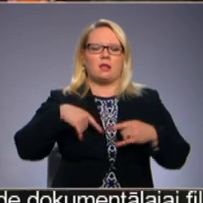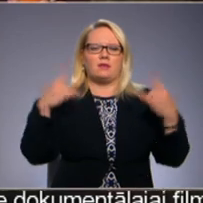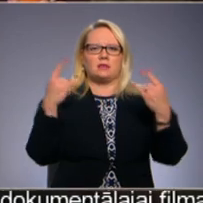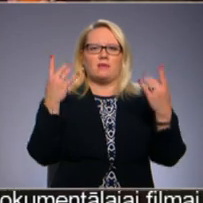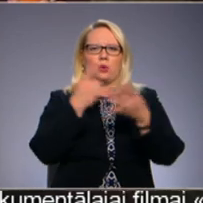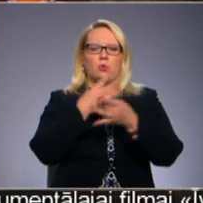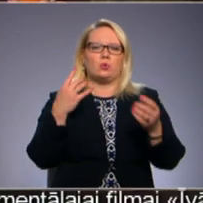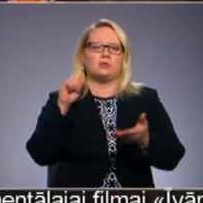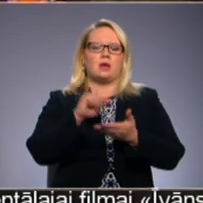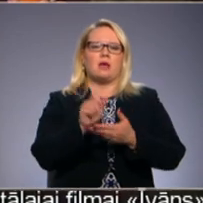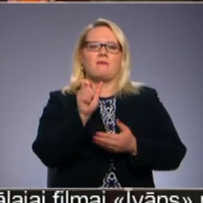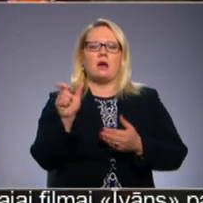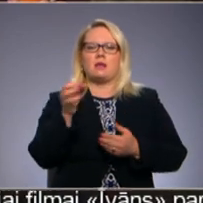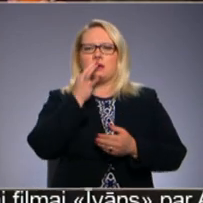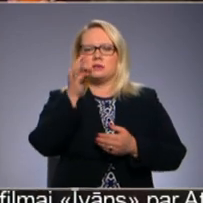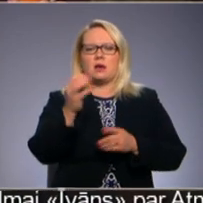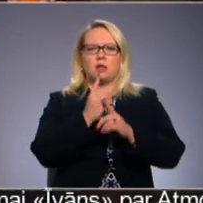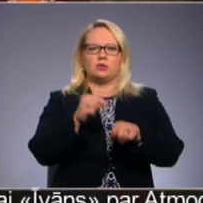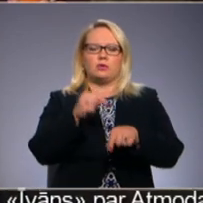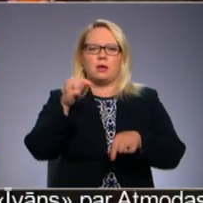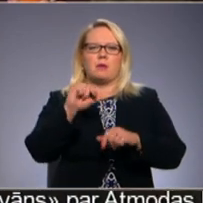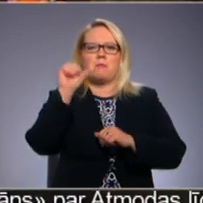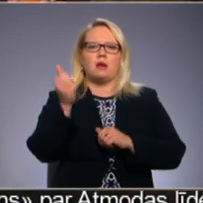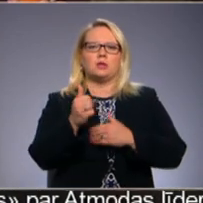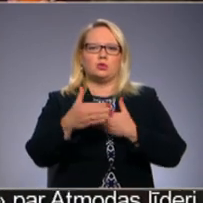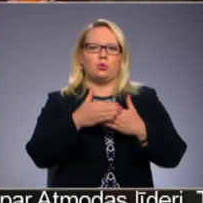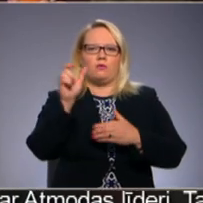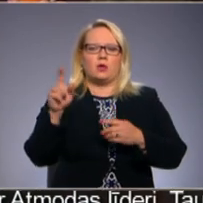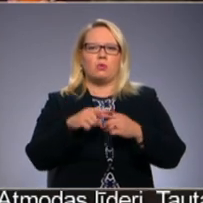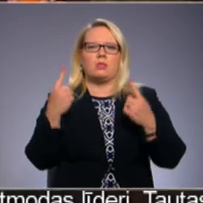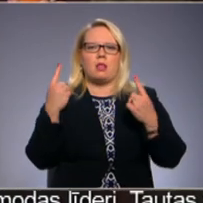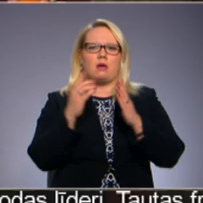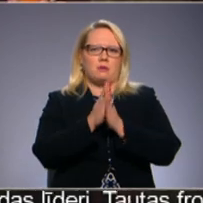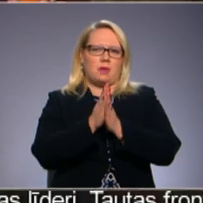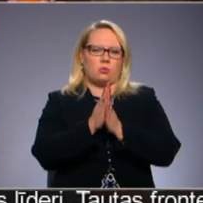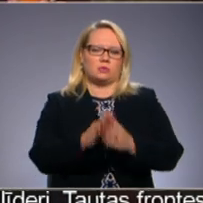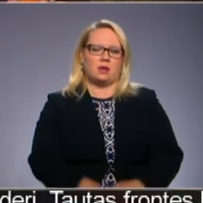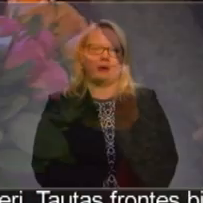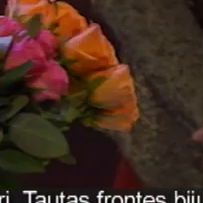kultūras redakcijas vārdā izsakām līdzjūtību mākslinieces tuviniekiem un talanta pielūdzējiem.